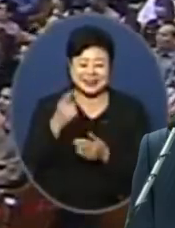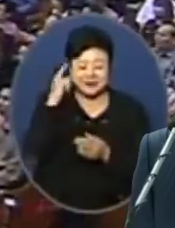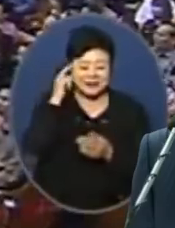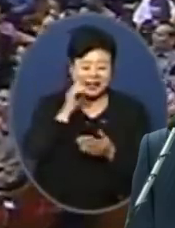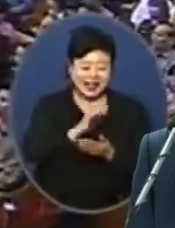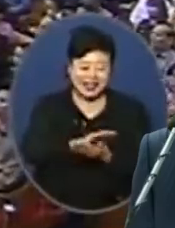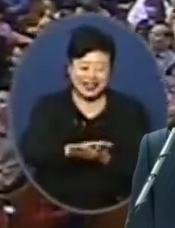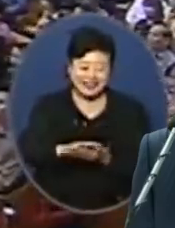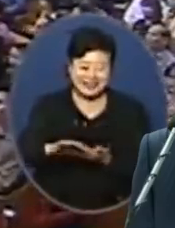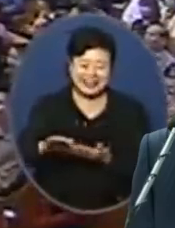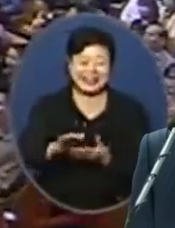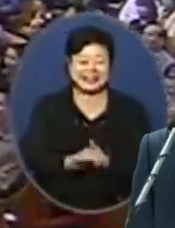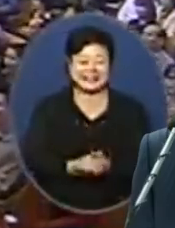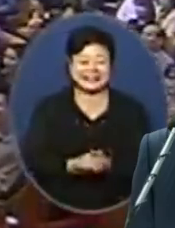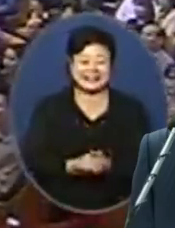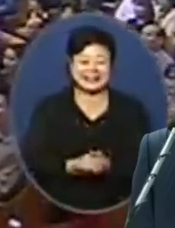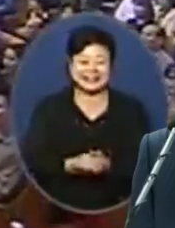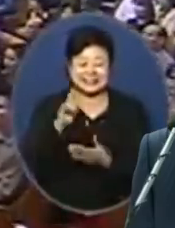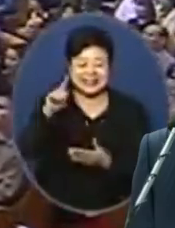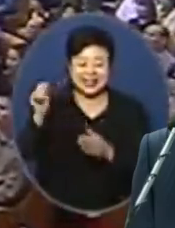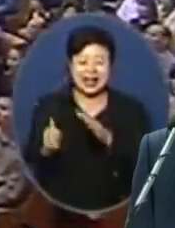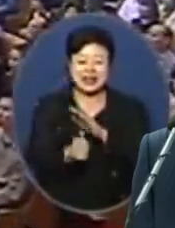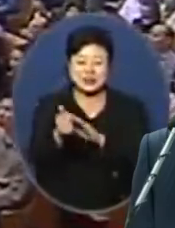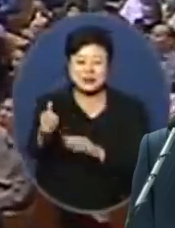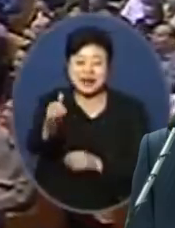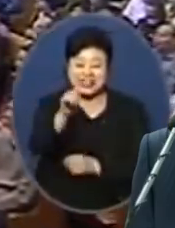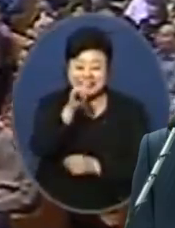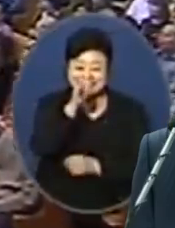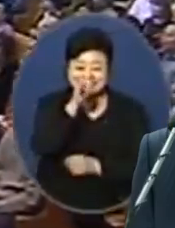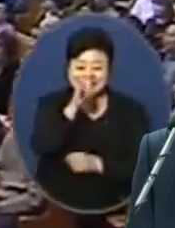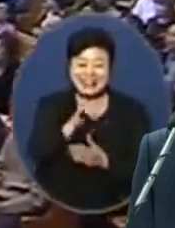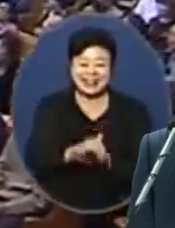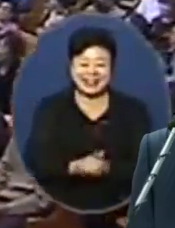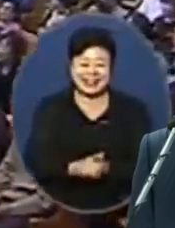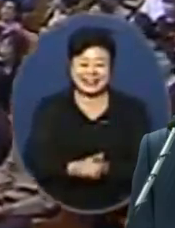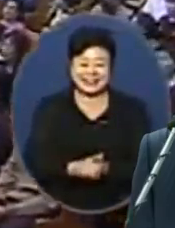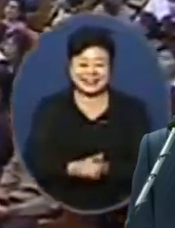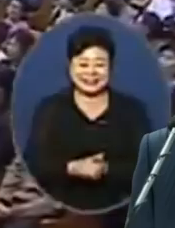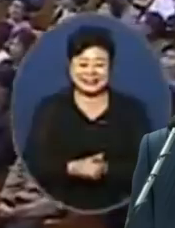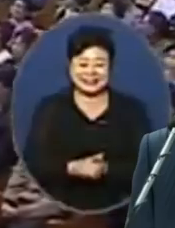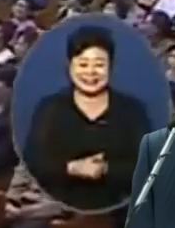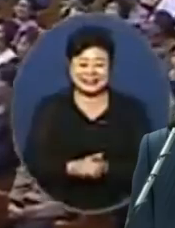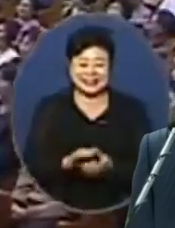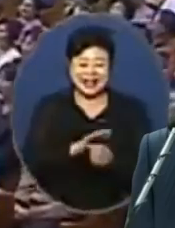평안합니다. 내일의 소망이 있습니다.